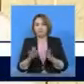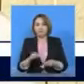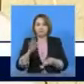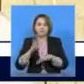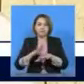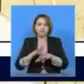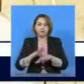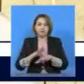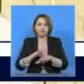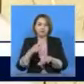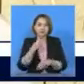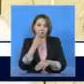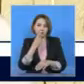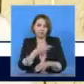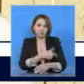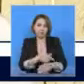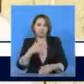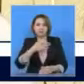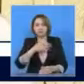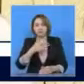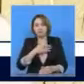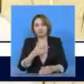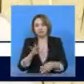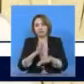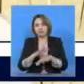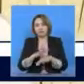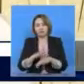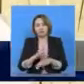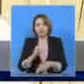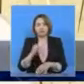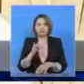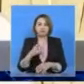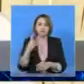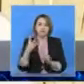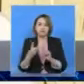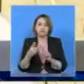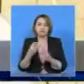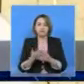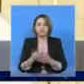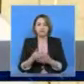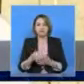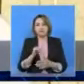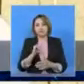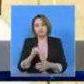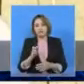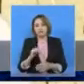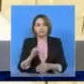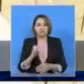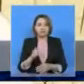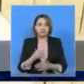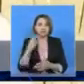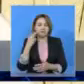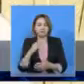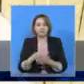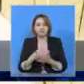болезни органов кровообращения, это сердечно-сосудистые заболевания, инсульты, на втором месте злокачественные новообразования и